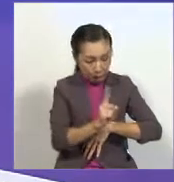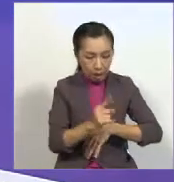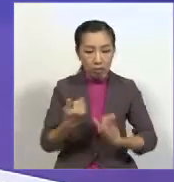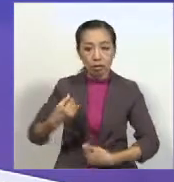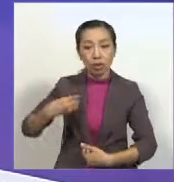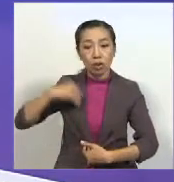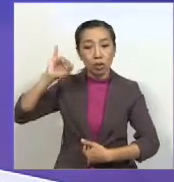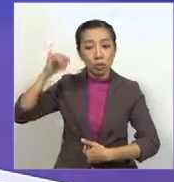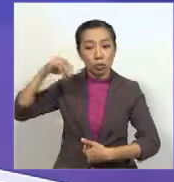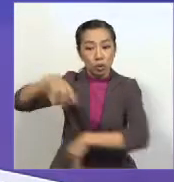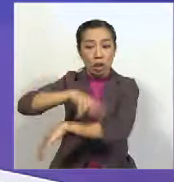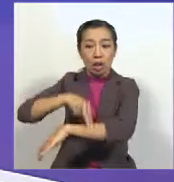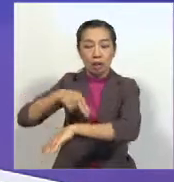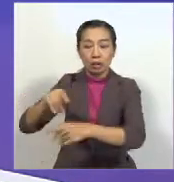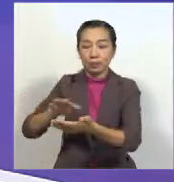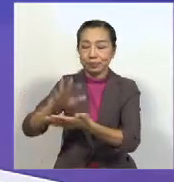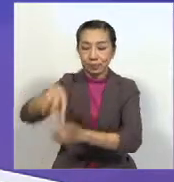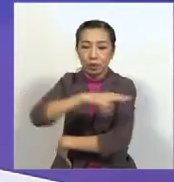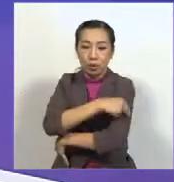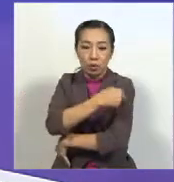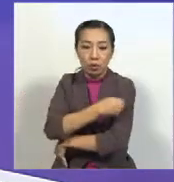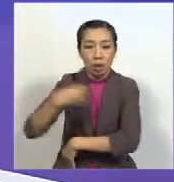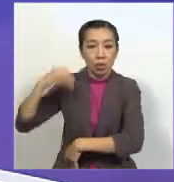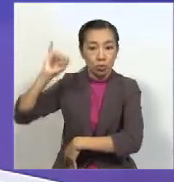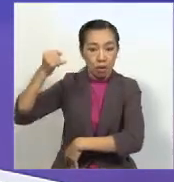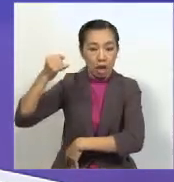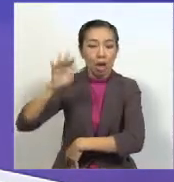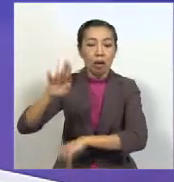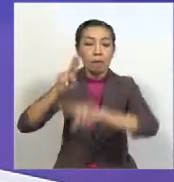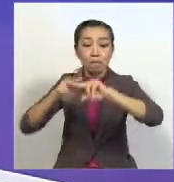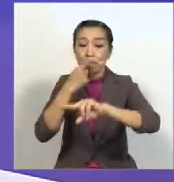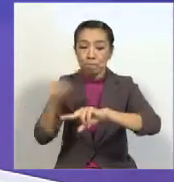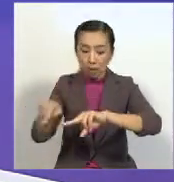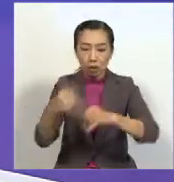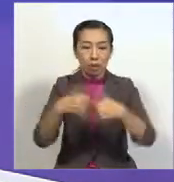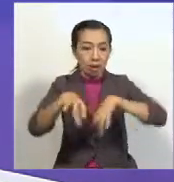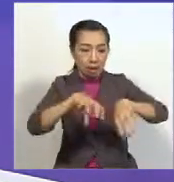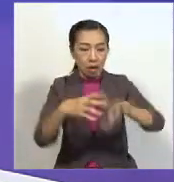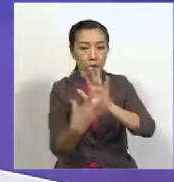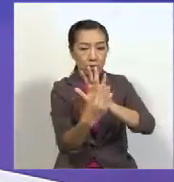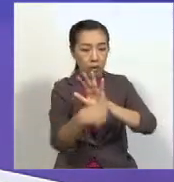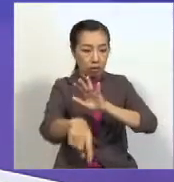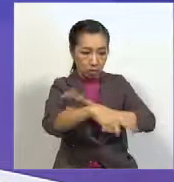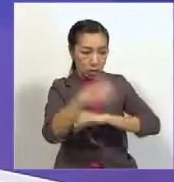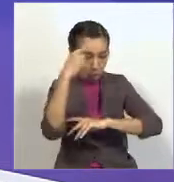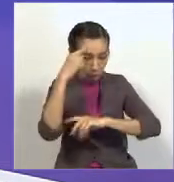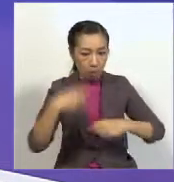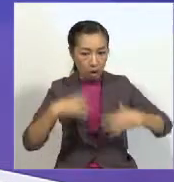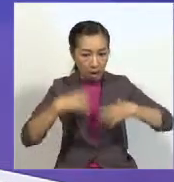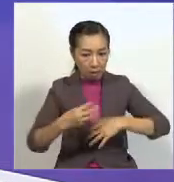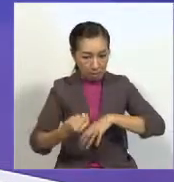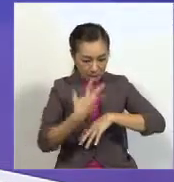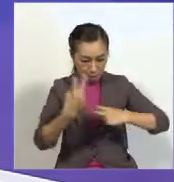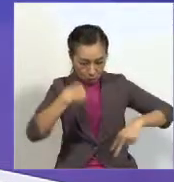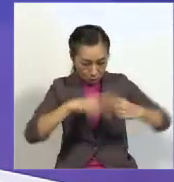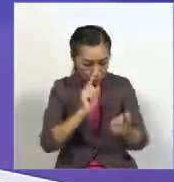งกรณ์สภากาชาดไทยก็จัดกิจกรรมให้ความรู้พร้อมแนะนำนวัตกรรมเทคโนโลยีการตรวจยีนมะเร็งนำไปสู่การรักษา